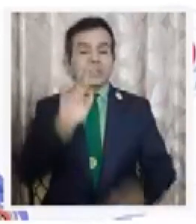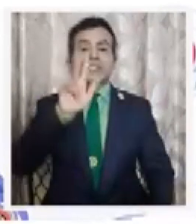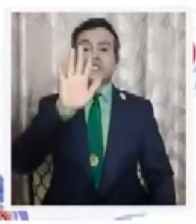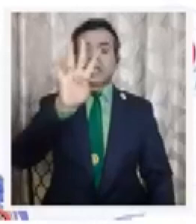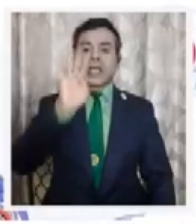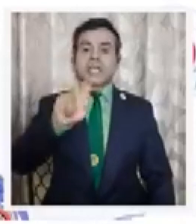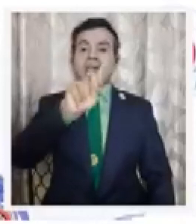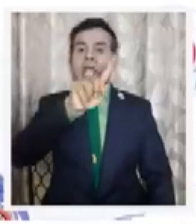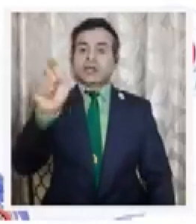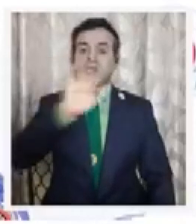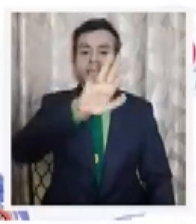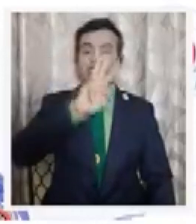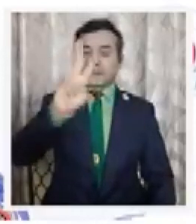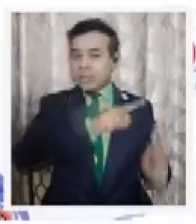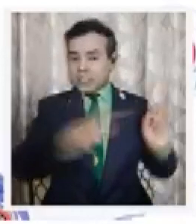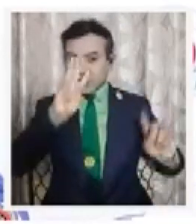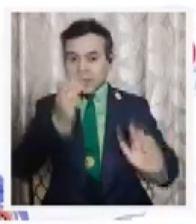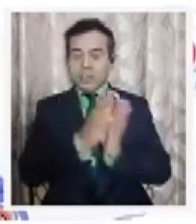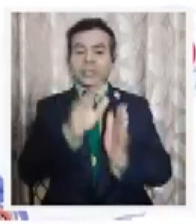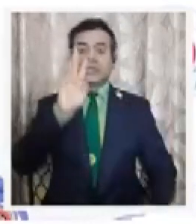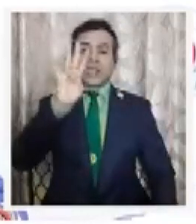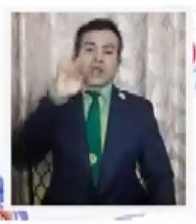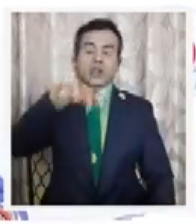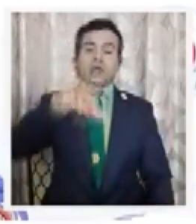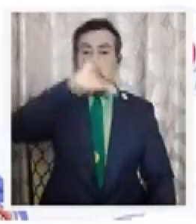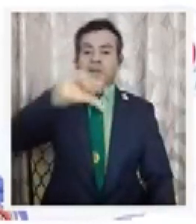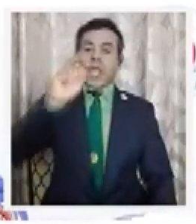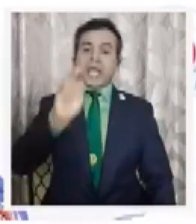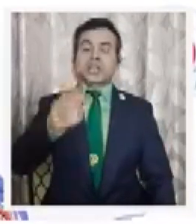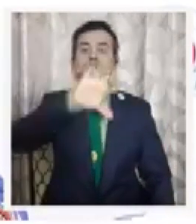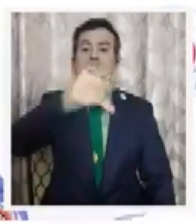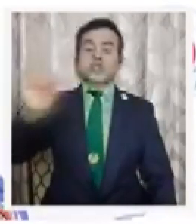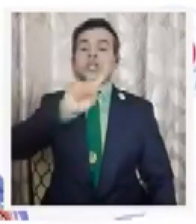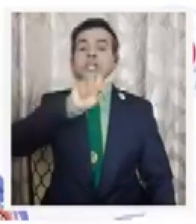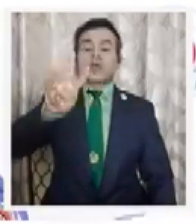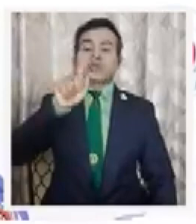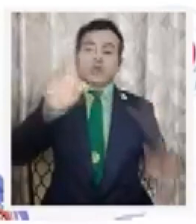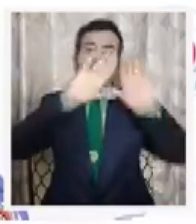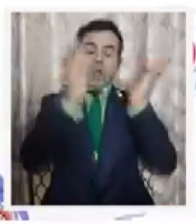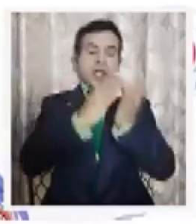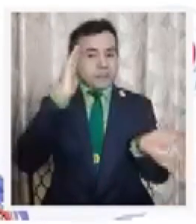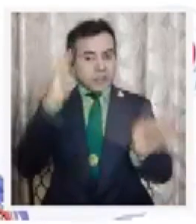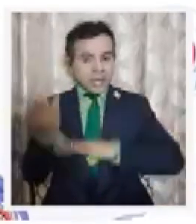1,21,401 জন। 24 ঘন্টায় বিশ্বে মৃত্যুবরণ করেছেন 4,153 জন এবং এ পর্যন্ত